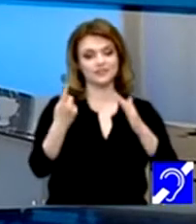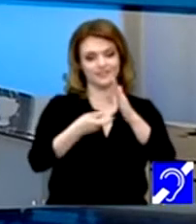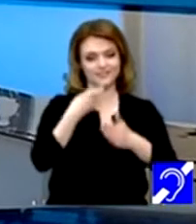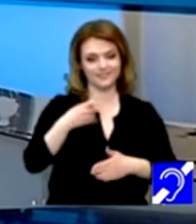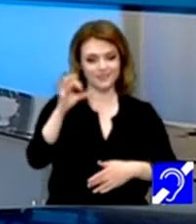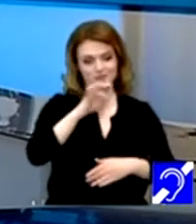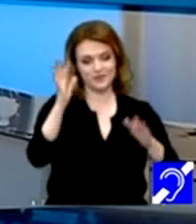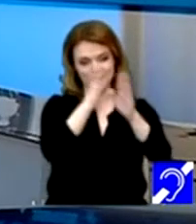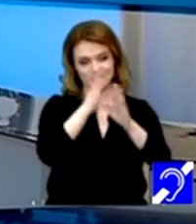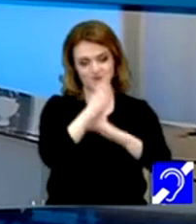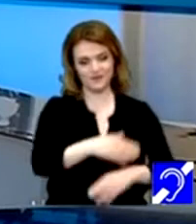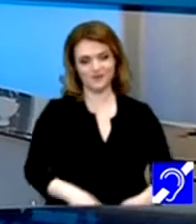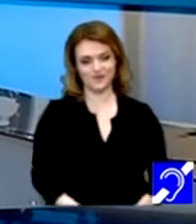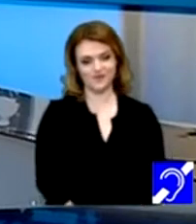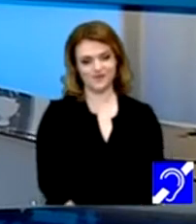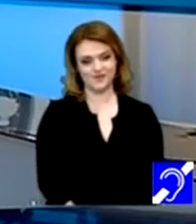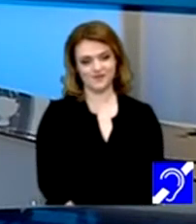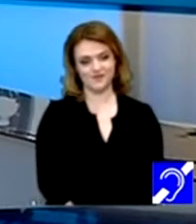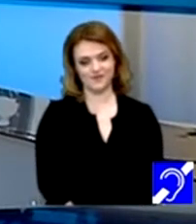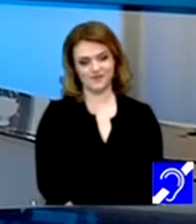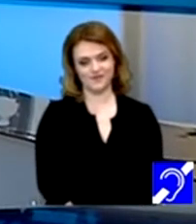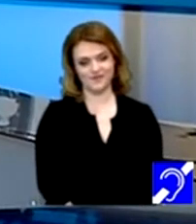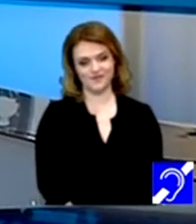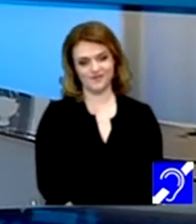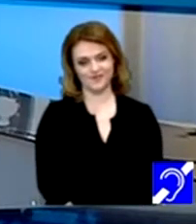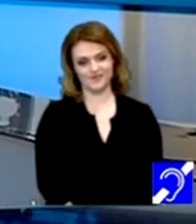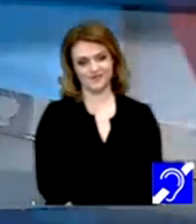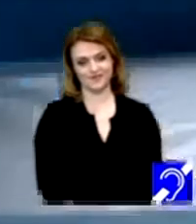Iar cum va fi vremea mâine, aflăm din rubrica Meteo.